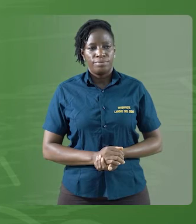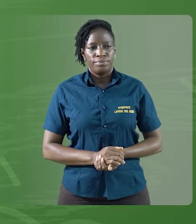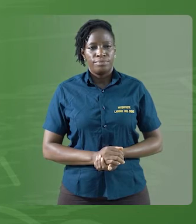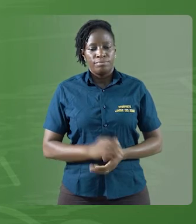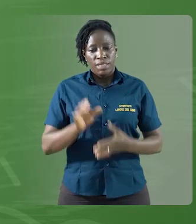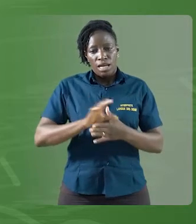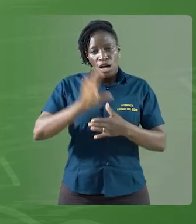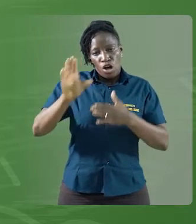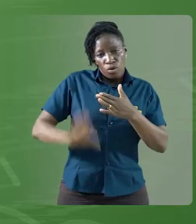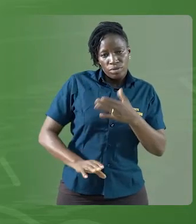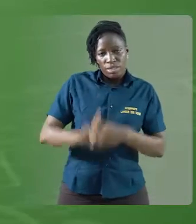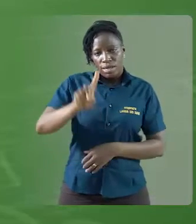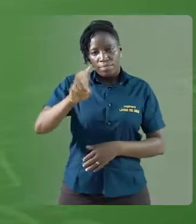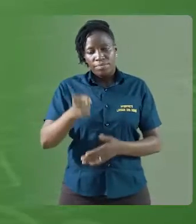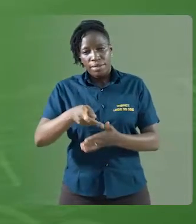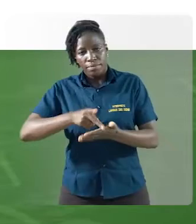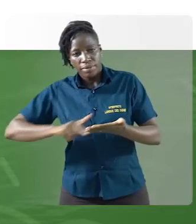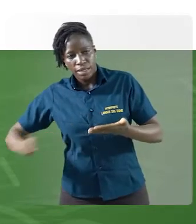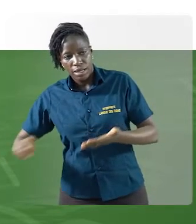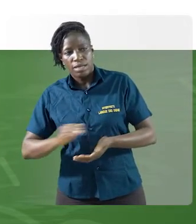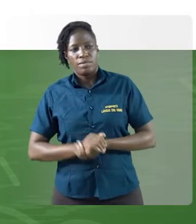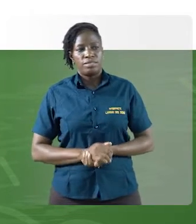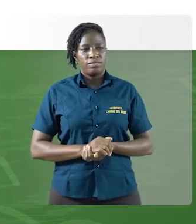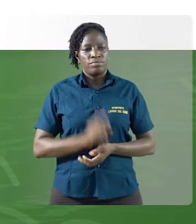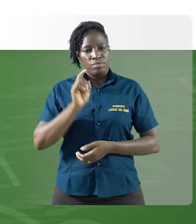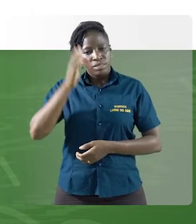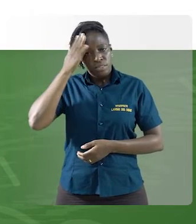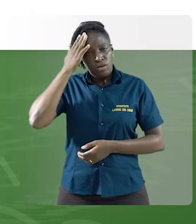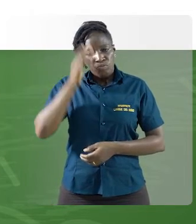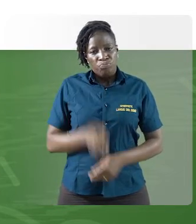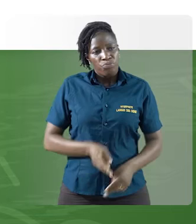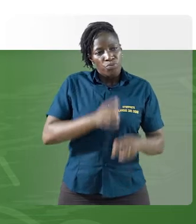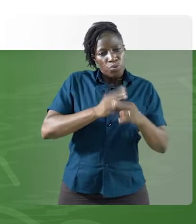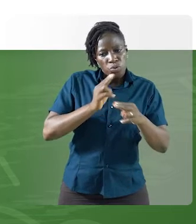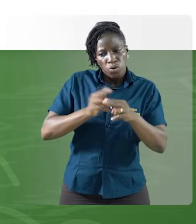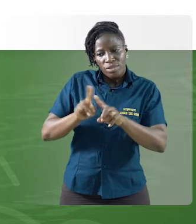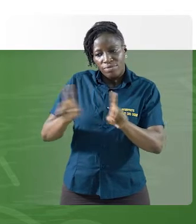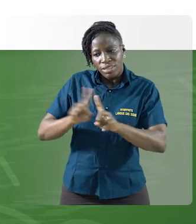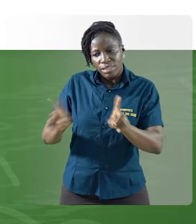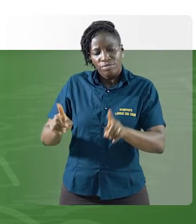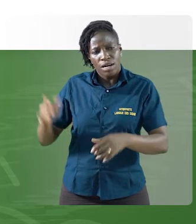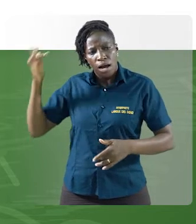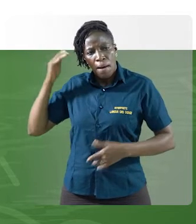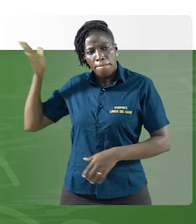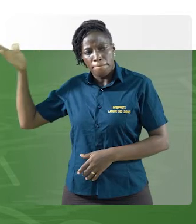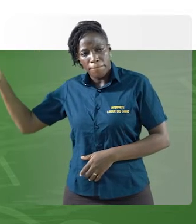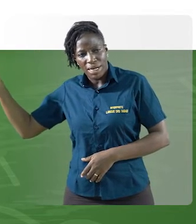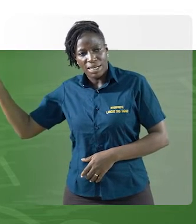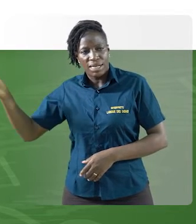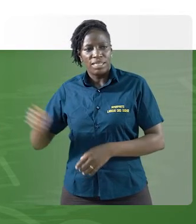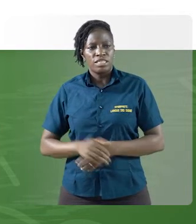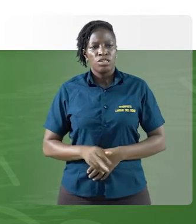En conclusion de cette première partie, nous disons que l'amibiase, la bilharziose et